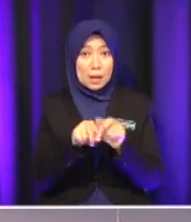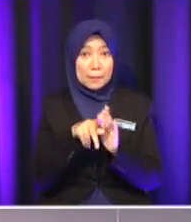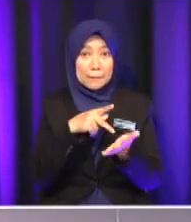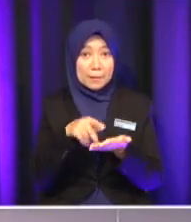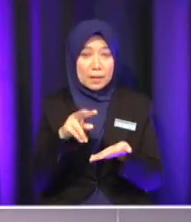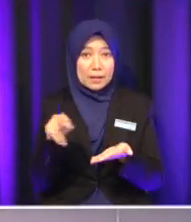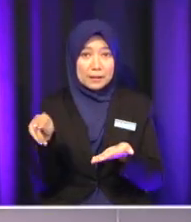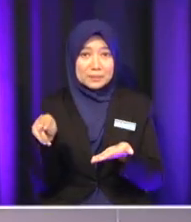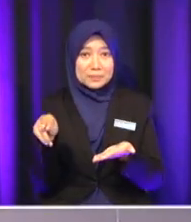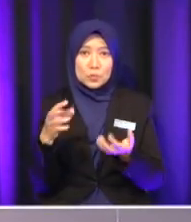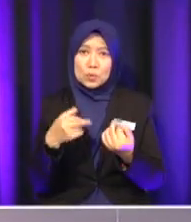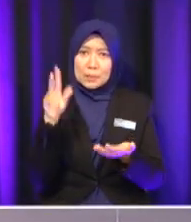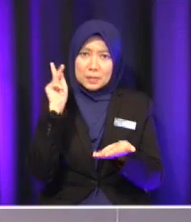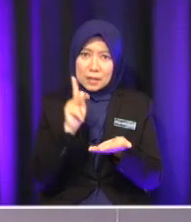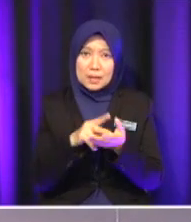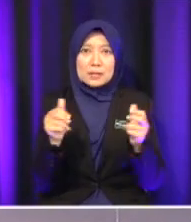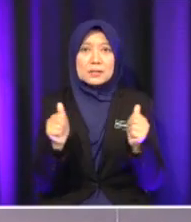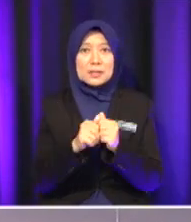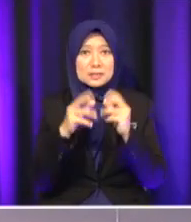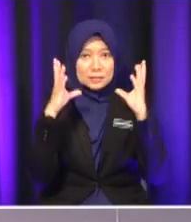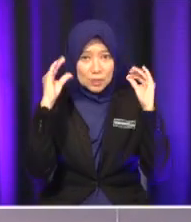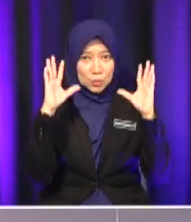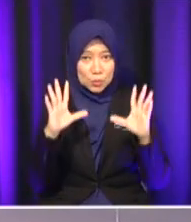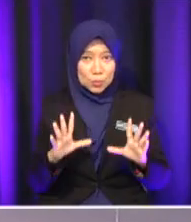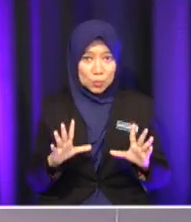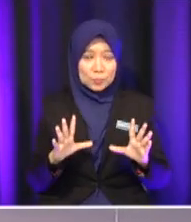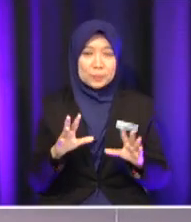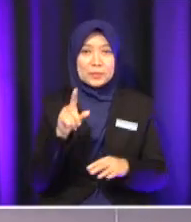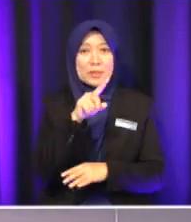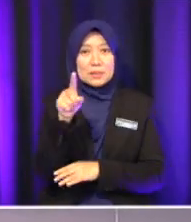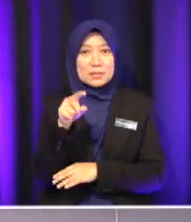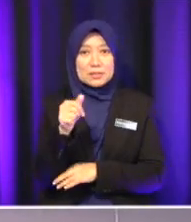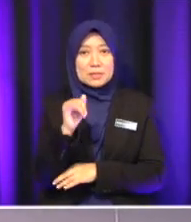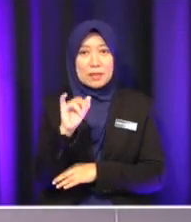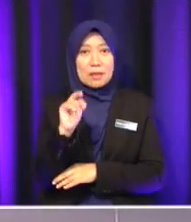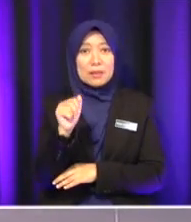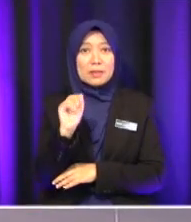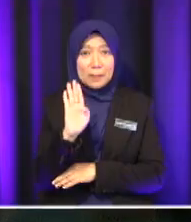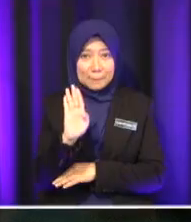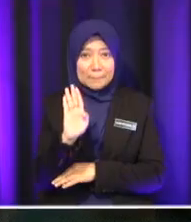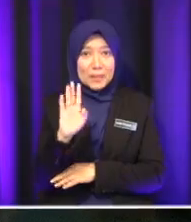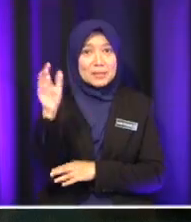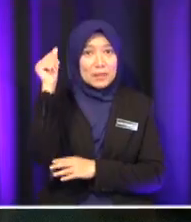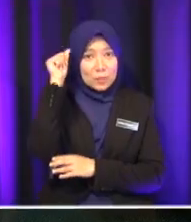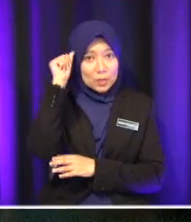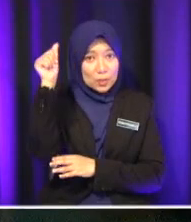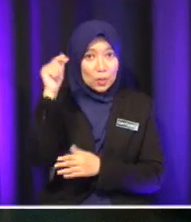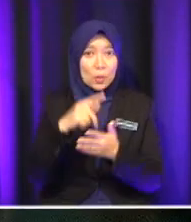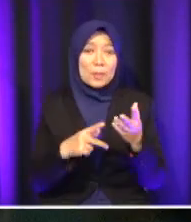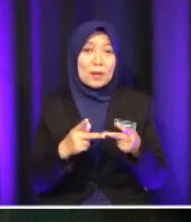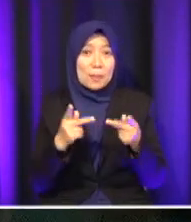dan kita dapat perkenalan tadi dengan cekgu kita Assalamualaikum waalaikumsalam apa